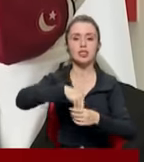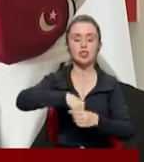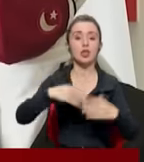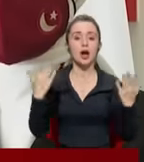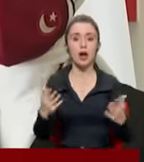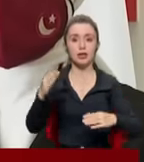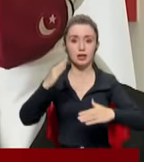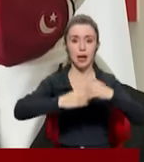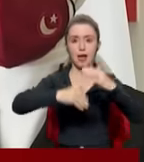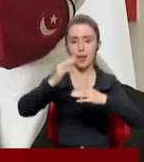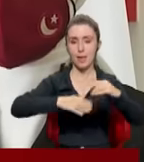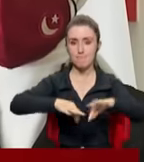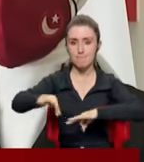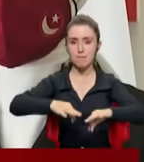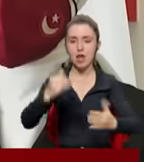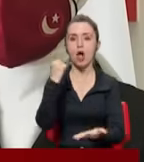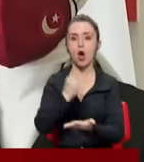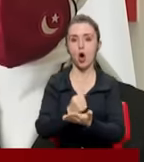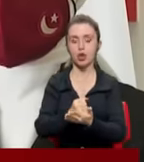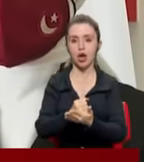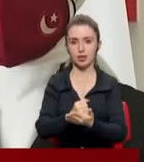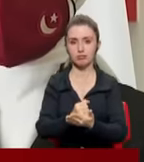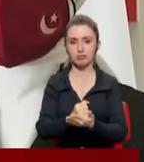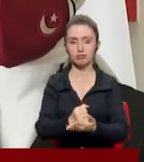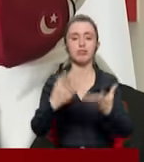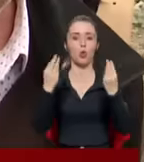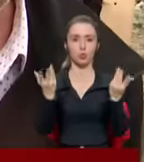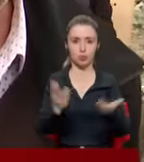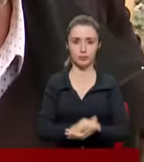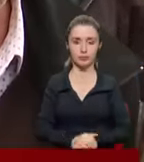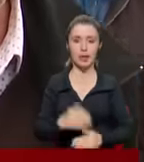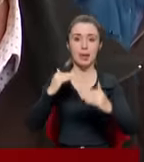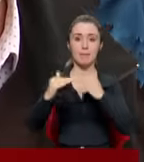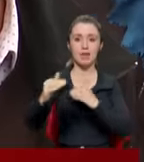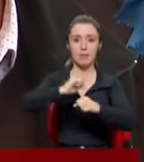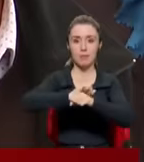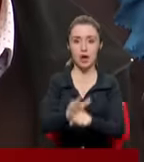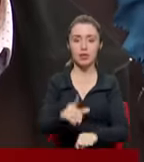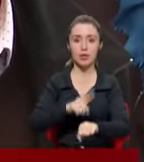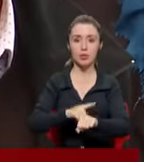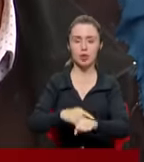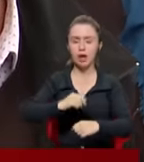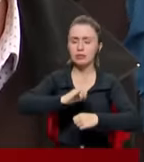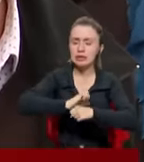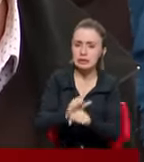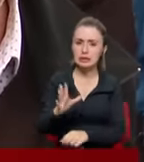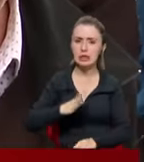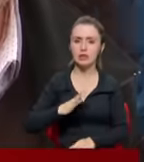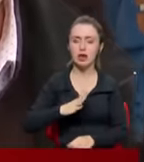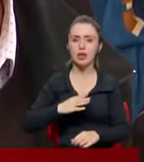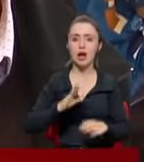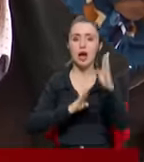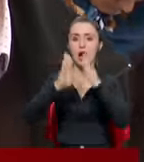artık imar planlarını onaylamış ve askıya çıkmış bulunuyoruz millet pandemide boğuşurken evinden çıkamaz at